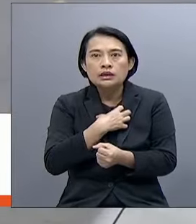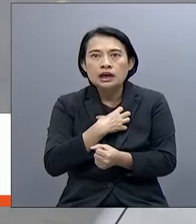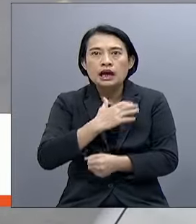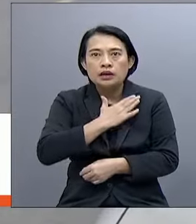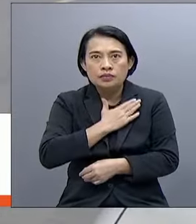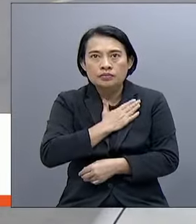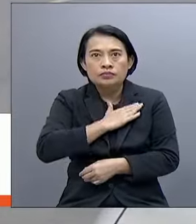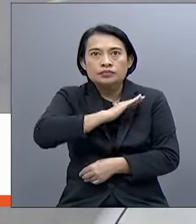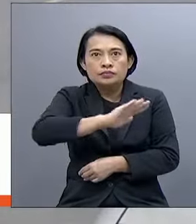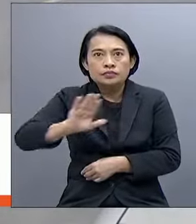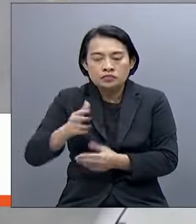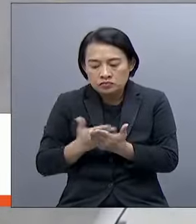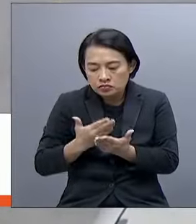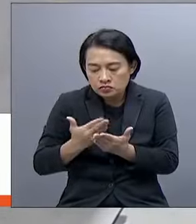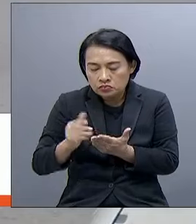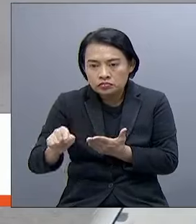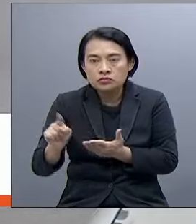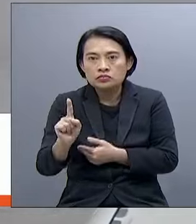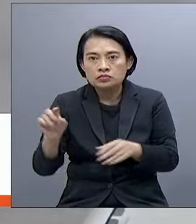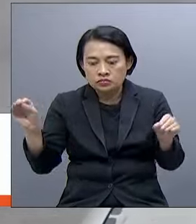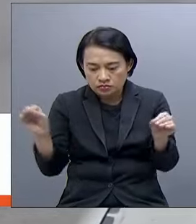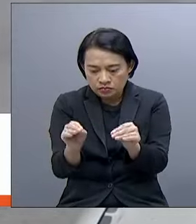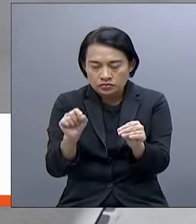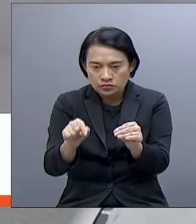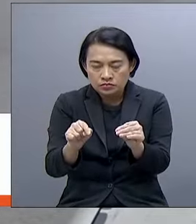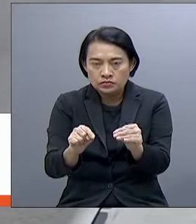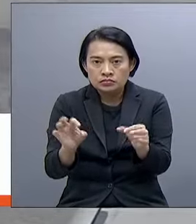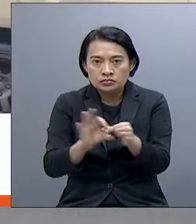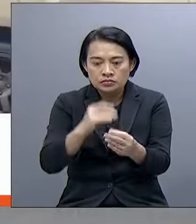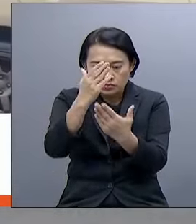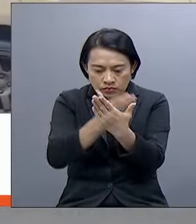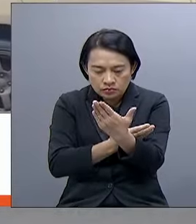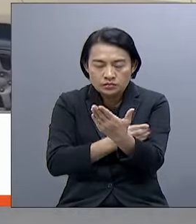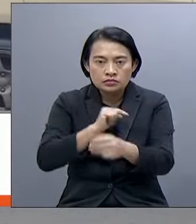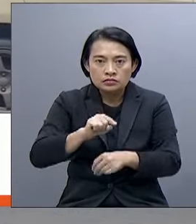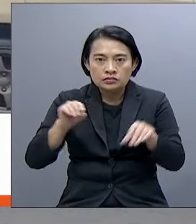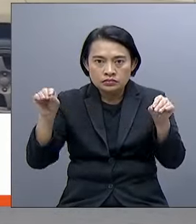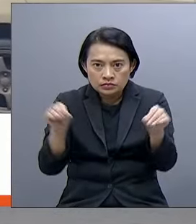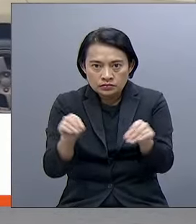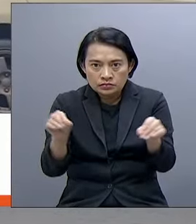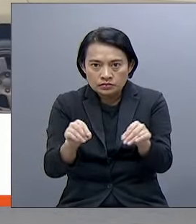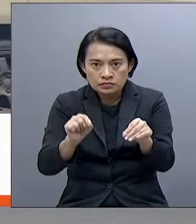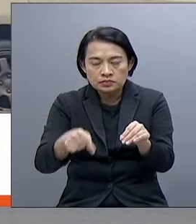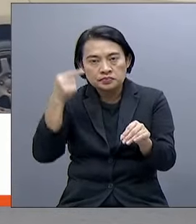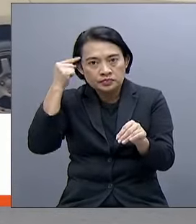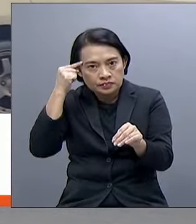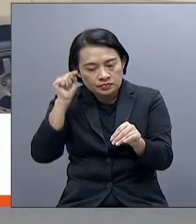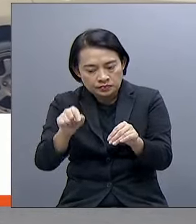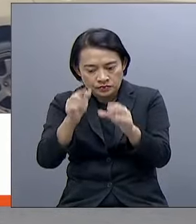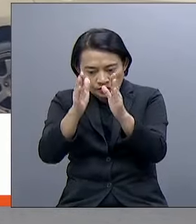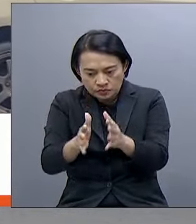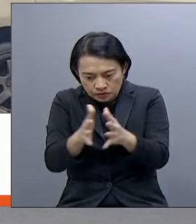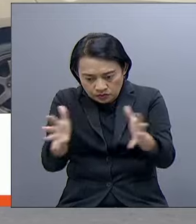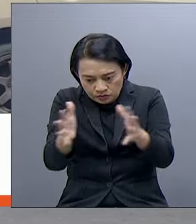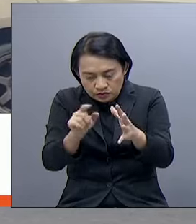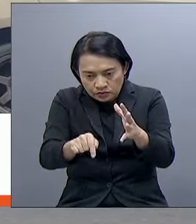ซื้อแบบไม่อั้นก็คาดว่าพอใกล้วันที่หวยออกรางวัลออกเนี่ยบรรยากาศน่าจะคึกคักมากกว่านี้เพราะว่าหลายคน